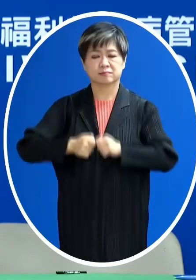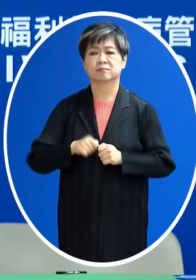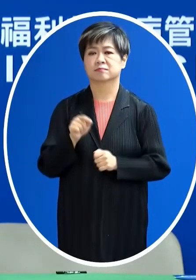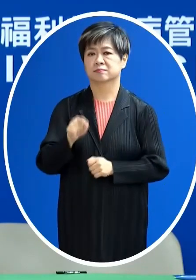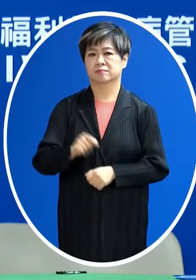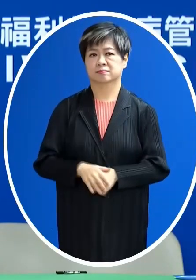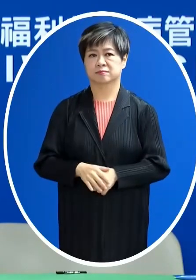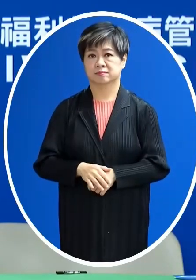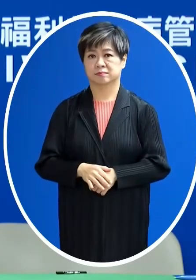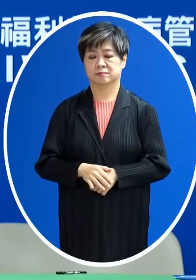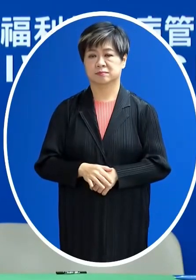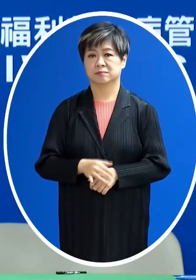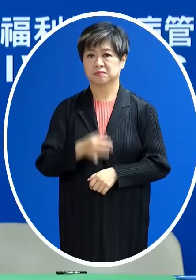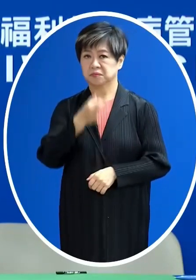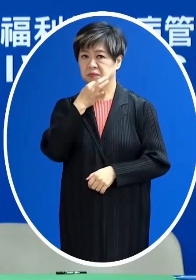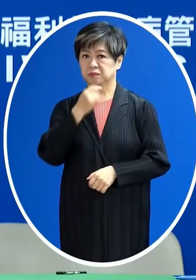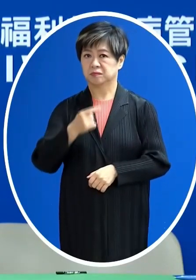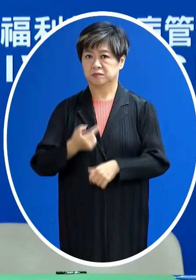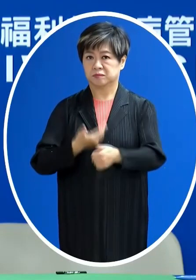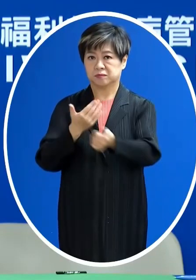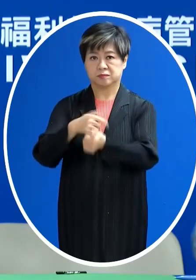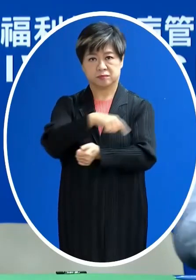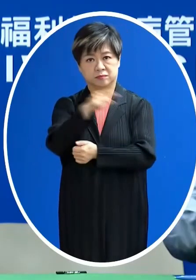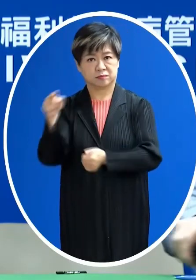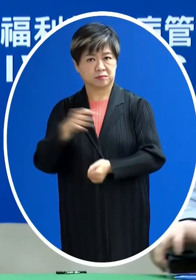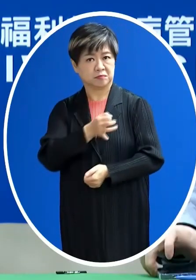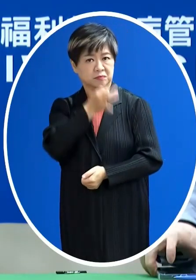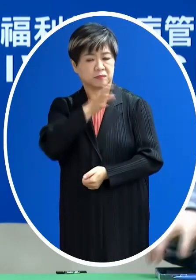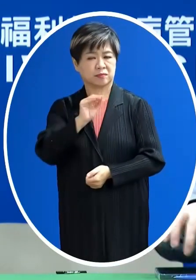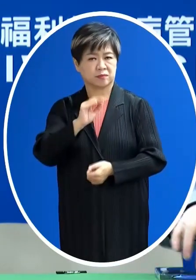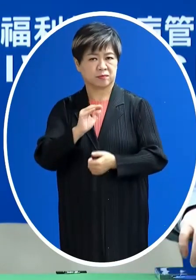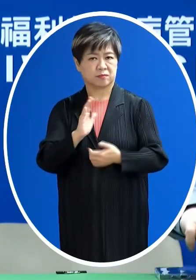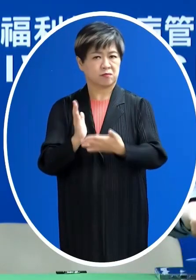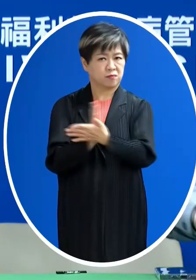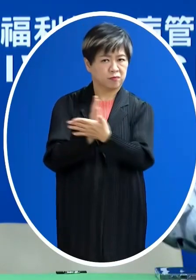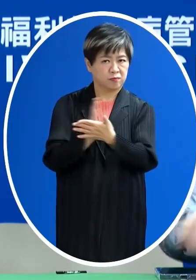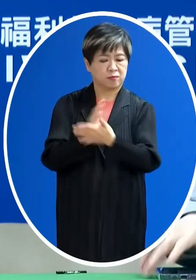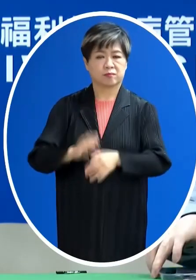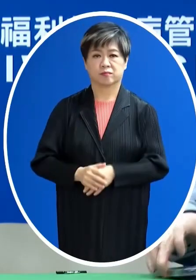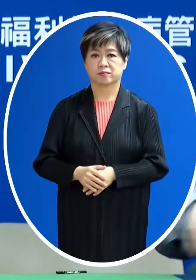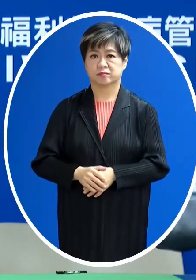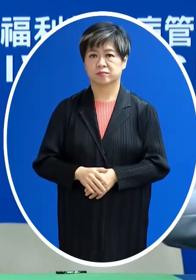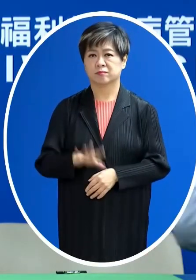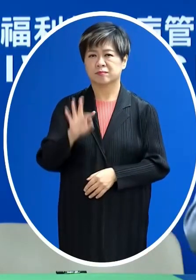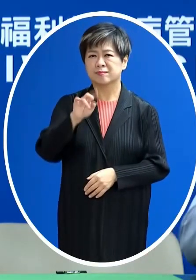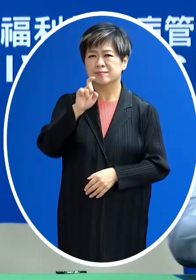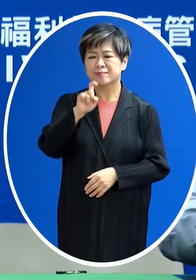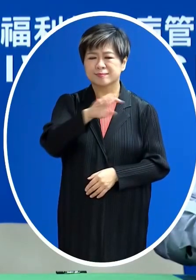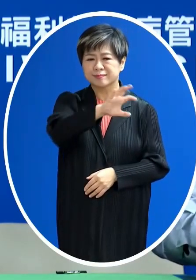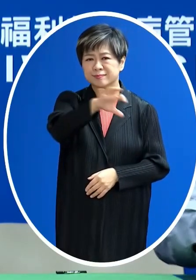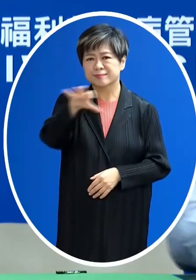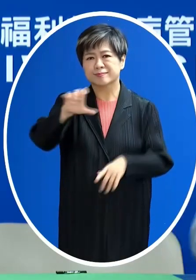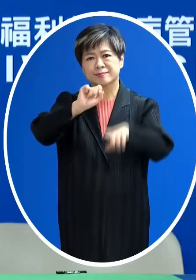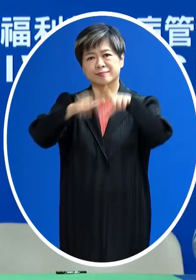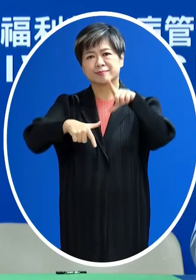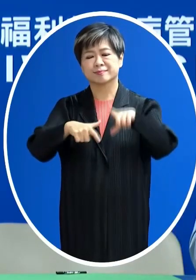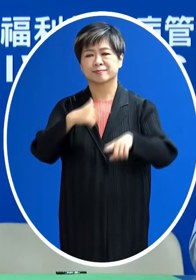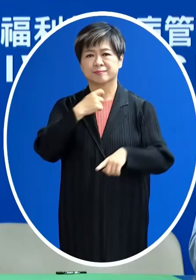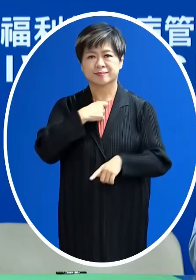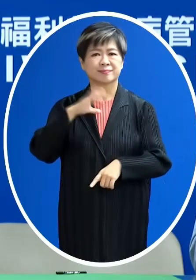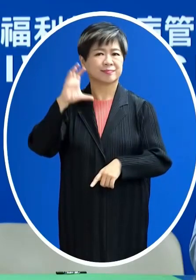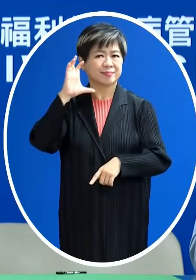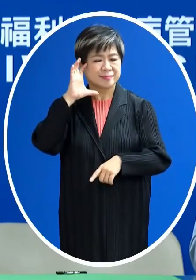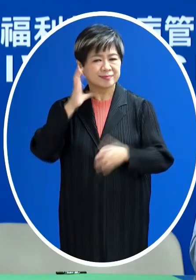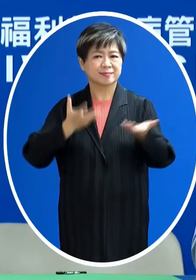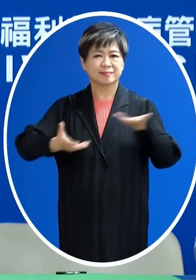有没有状况、哦、那这些都要做事先的评估，那因为有好几十家了、哦、所以我们可能要做听听他们的意见